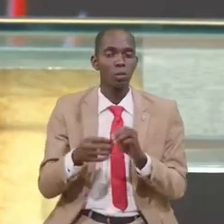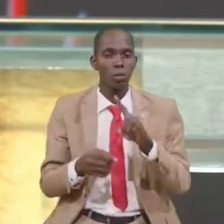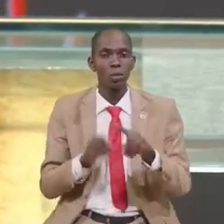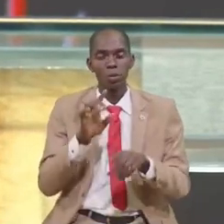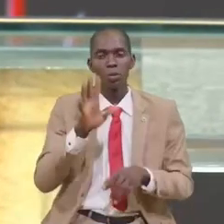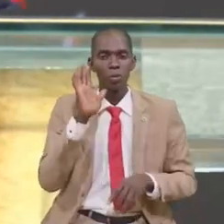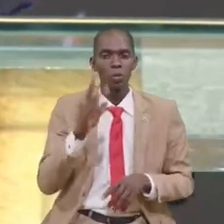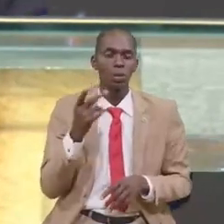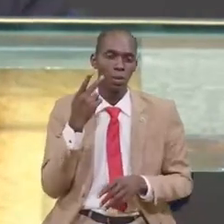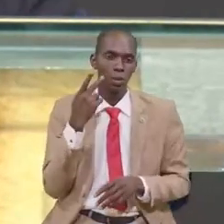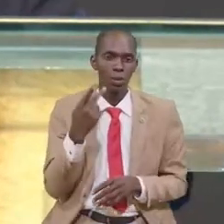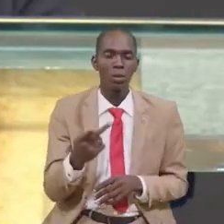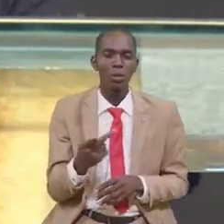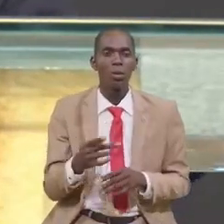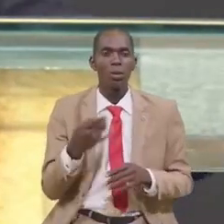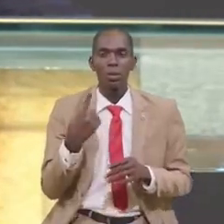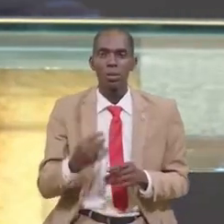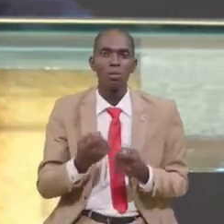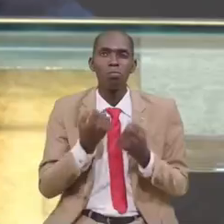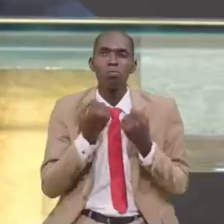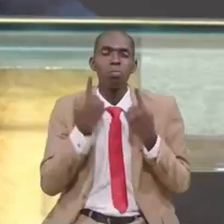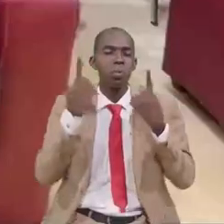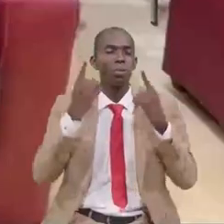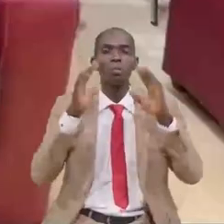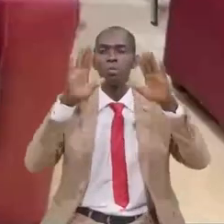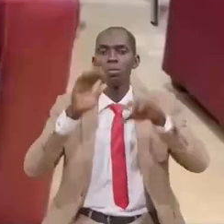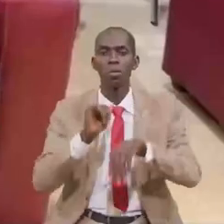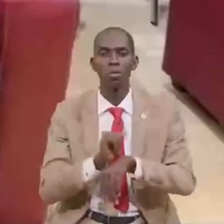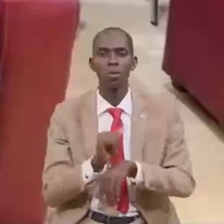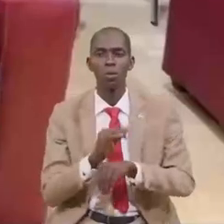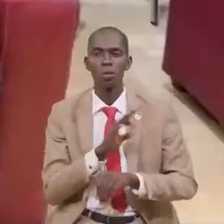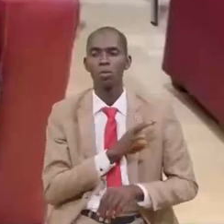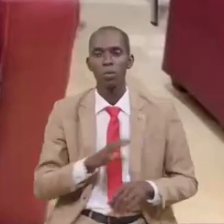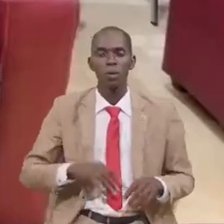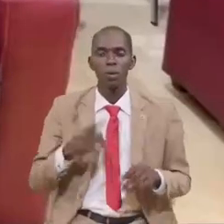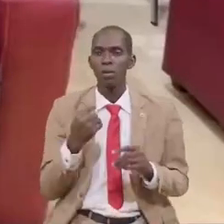cette première partie, on voit l'étonnant ministère de Christ.